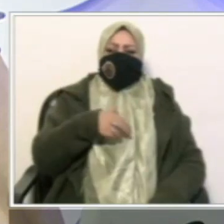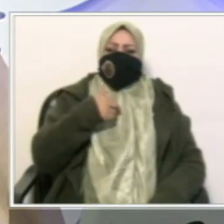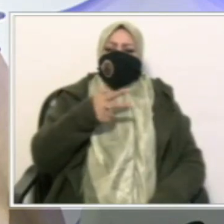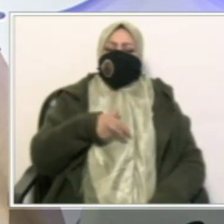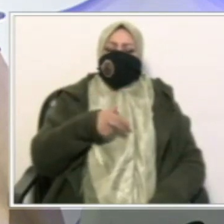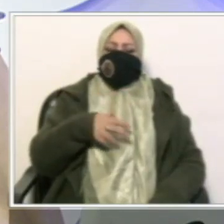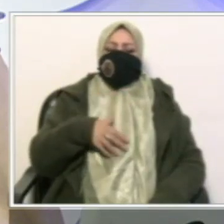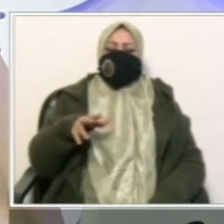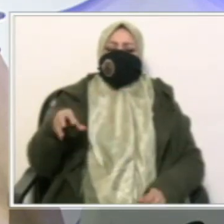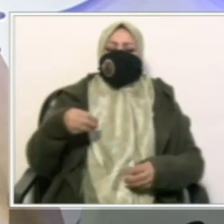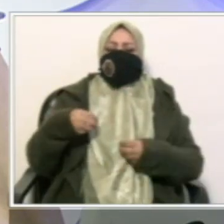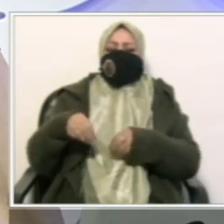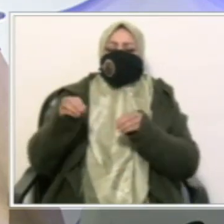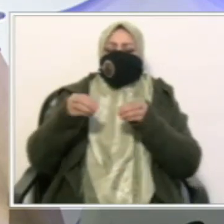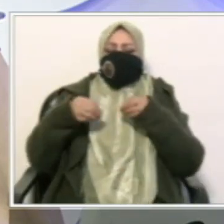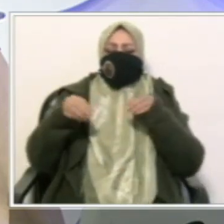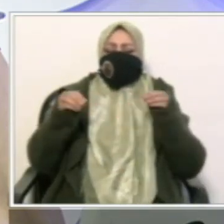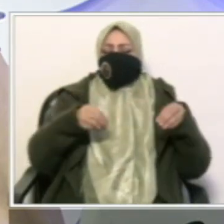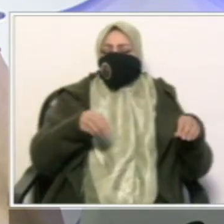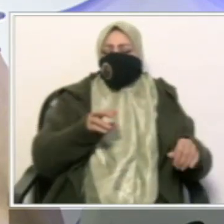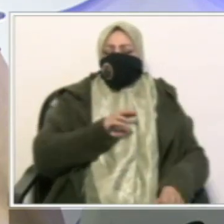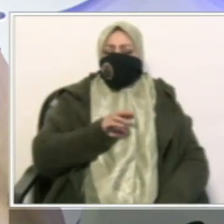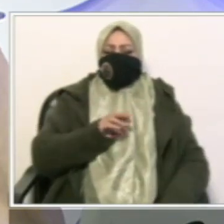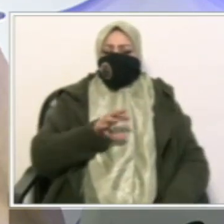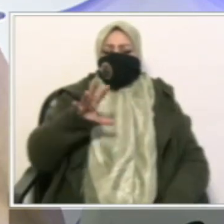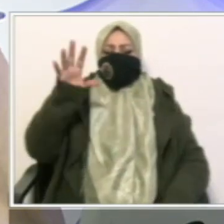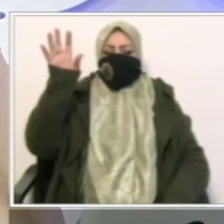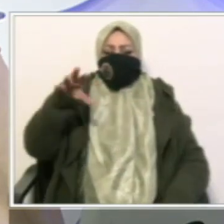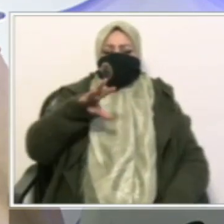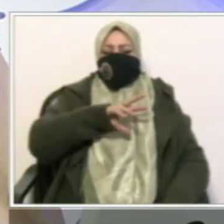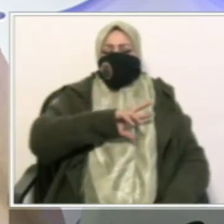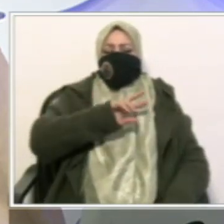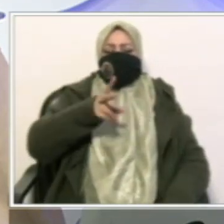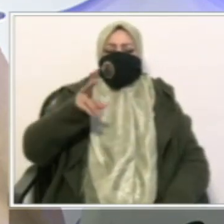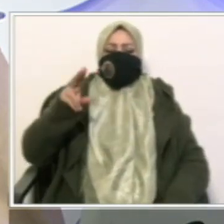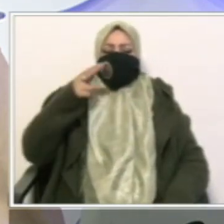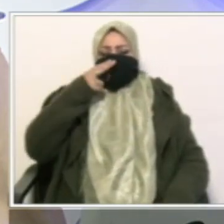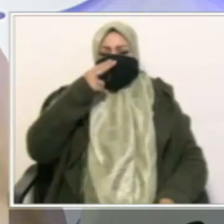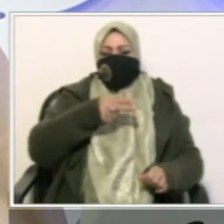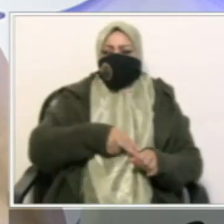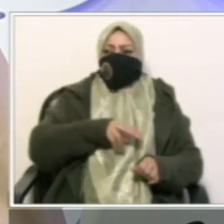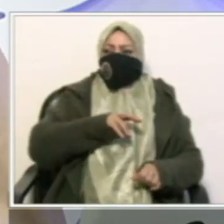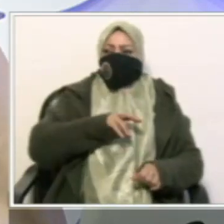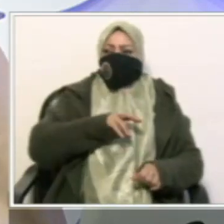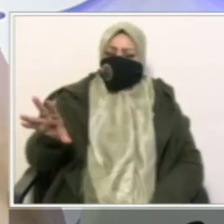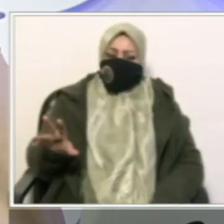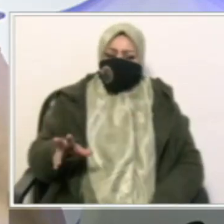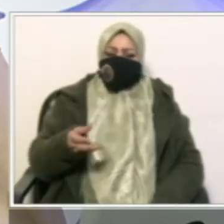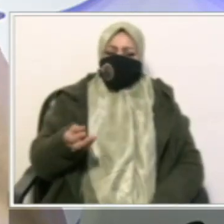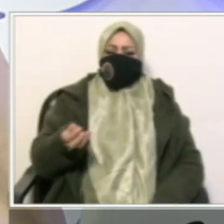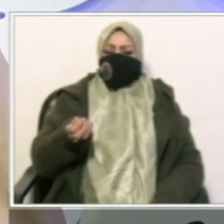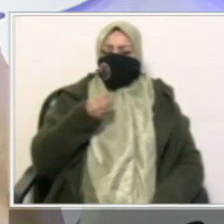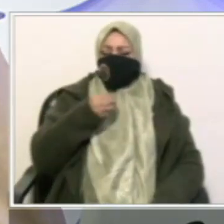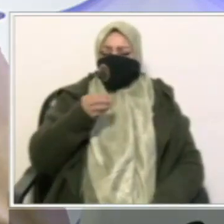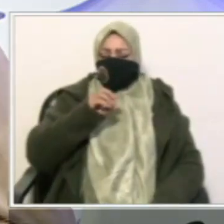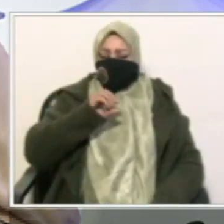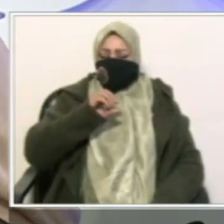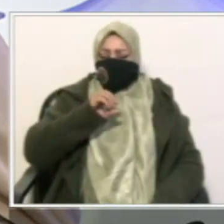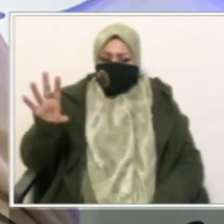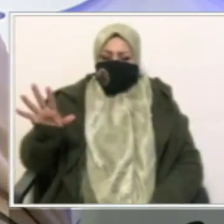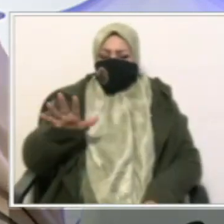هناك وبضاعتنا تأتي من هناك ويدعمونها ويشترونها ثم ينكرون عليك